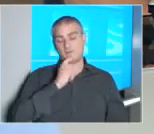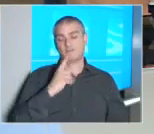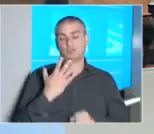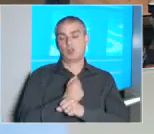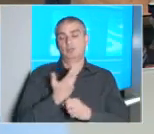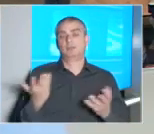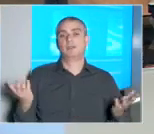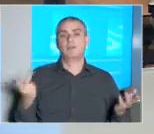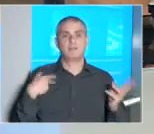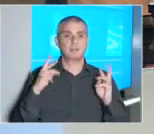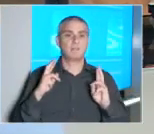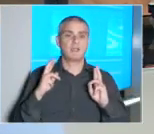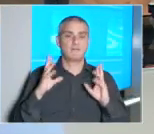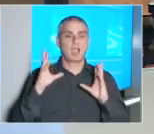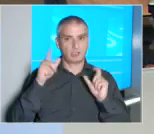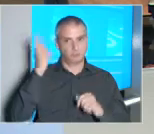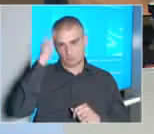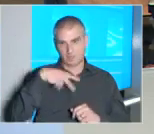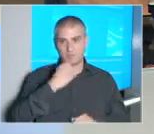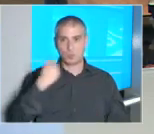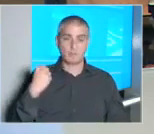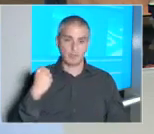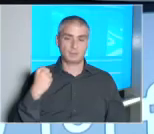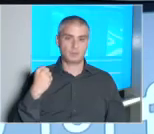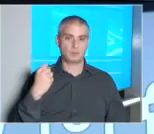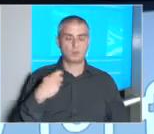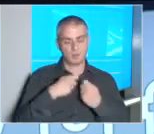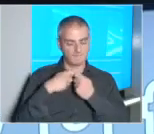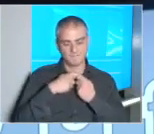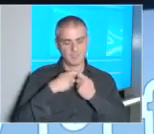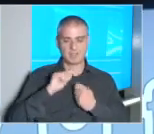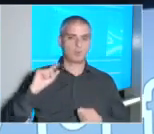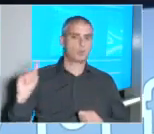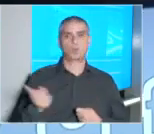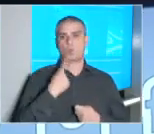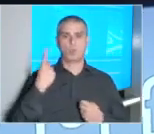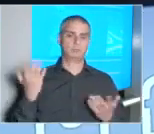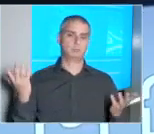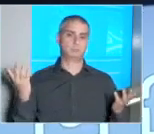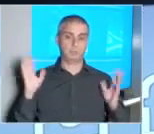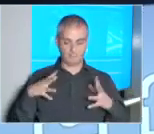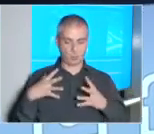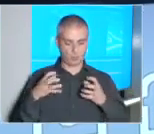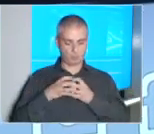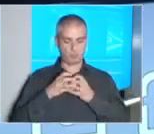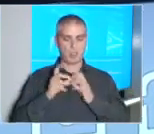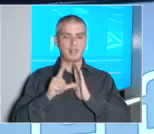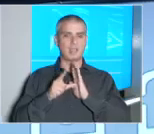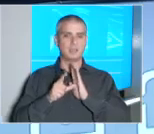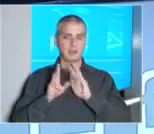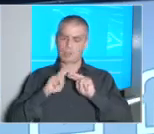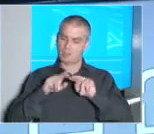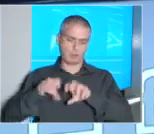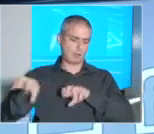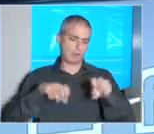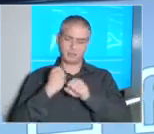לא כך. אני מקווה מאוד שאנשים יתפקחו בימין והתארגנו כולם כאחד, אפילו כבלוק טכני. אחר כך